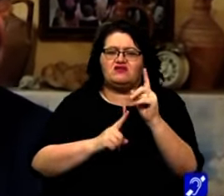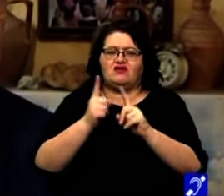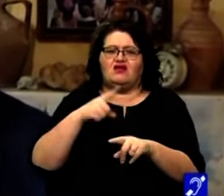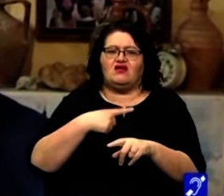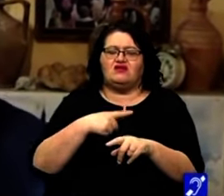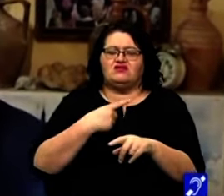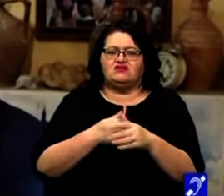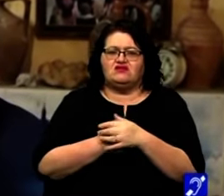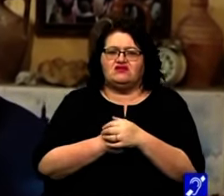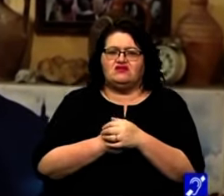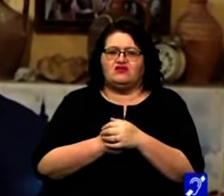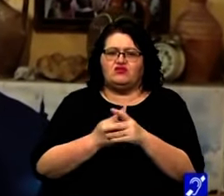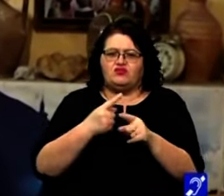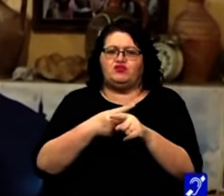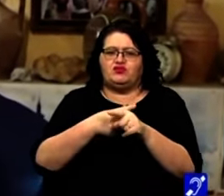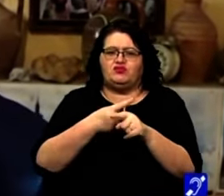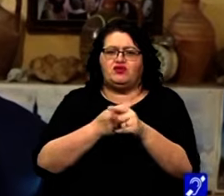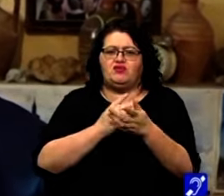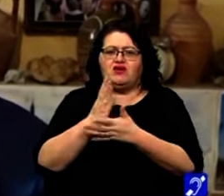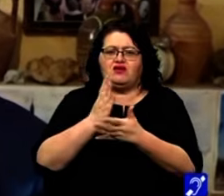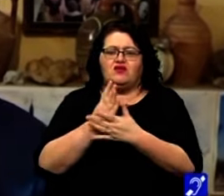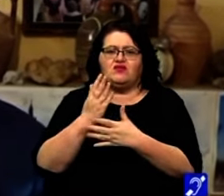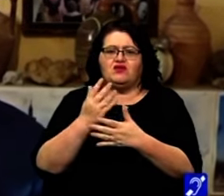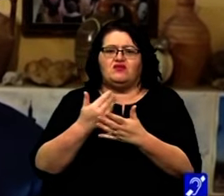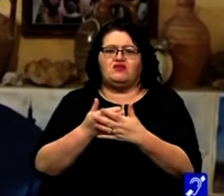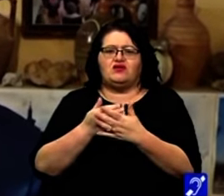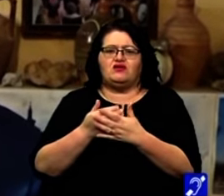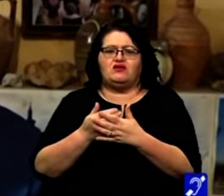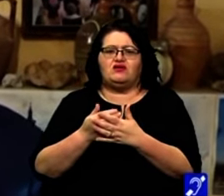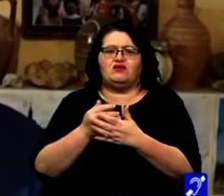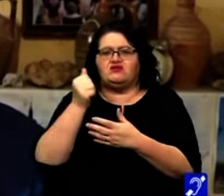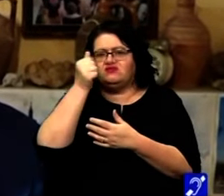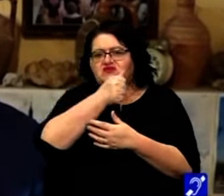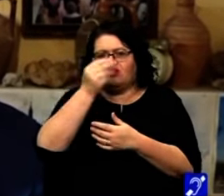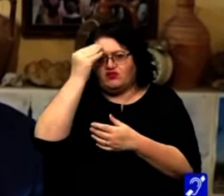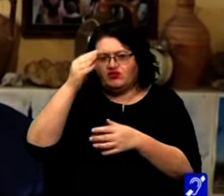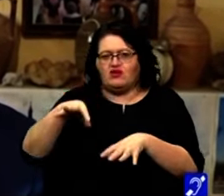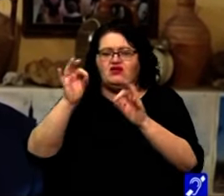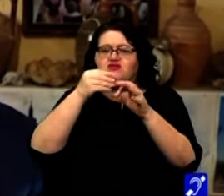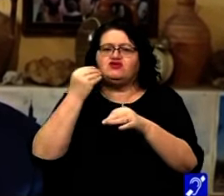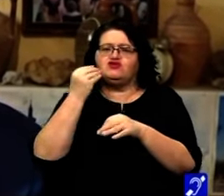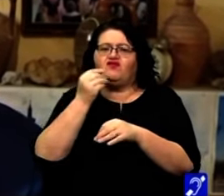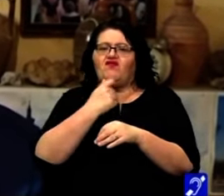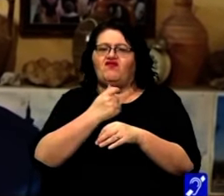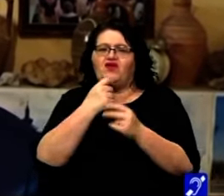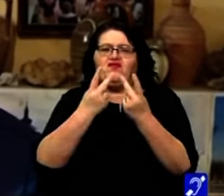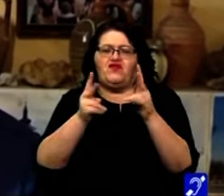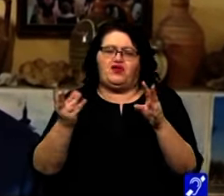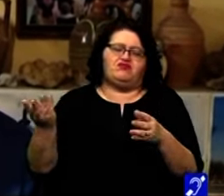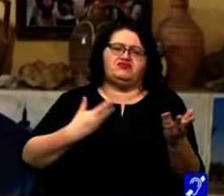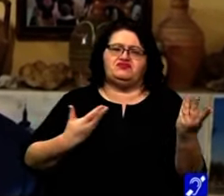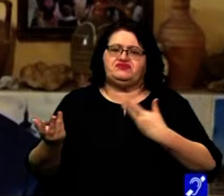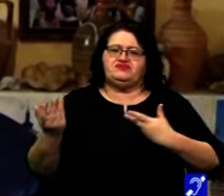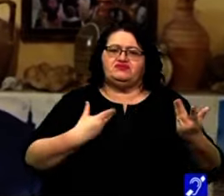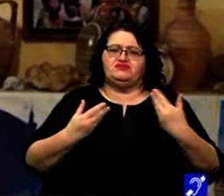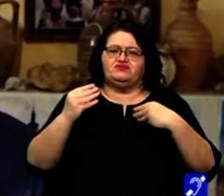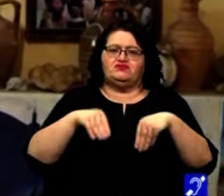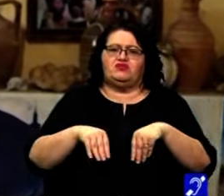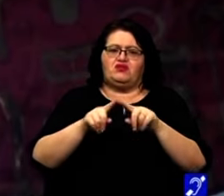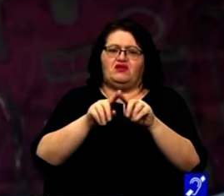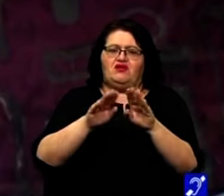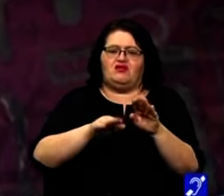se înmulțesc în fiecare zi pentru că m-au obișnuit sătenii când găsesc ceva vechi și nefolositor să vină să-l pune pe